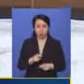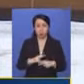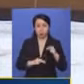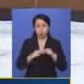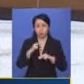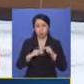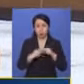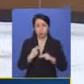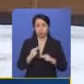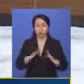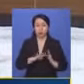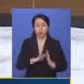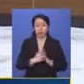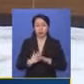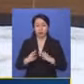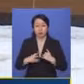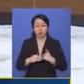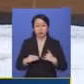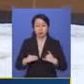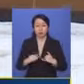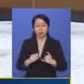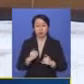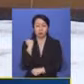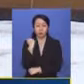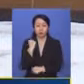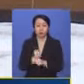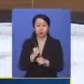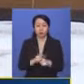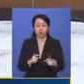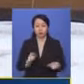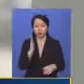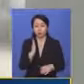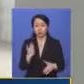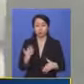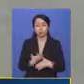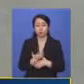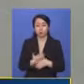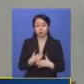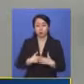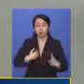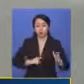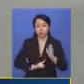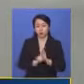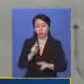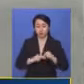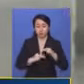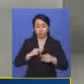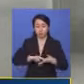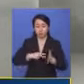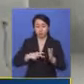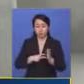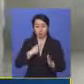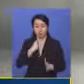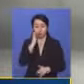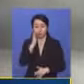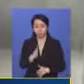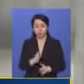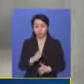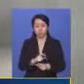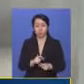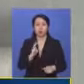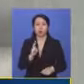строительству частных домов для своих работников. Это тоже хорошее будет подспорье. Перед началом строительства планировку обговаривают с будущими жильцами.